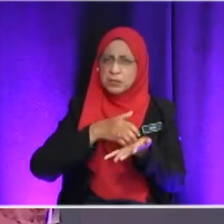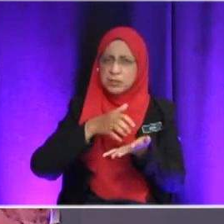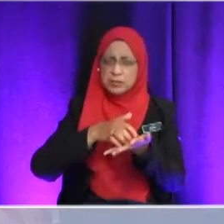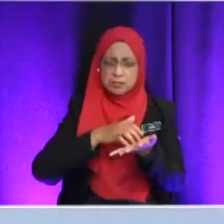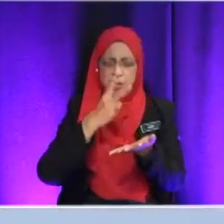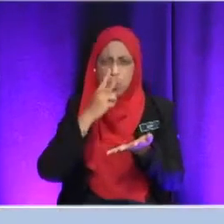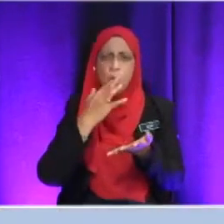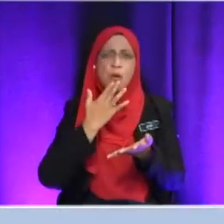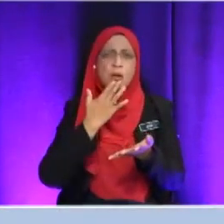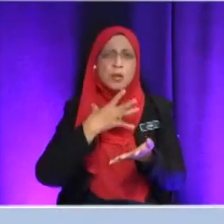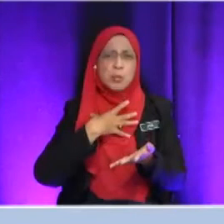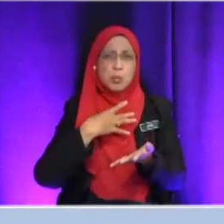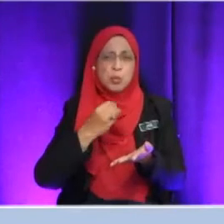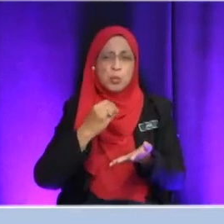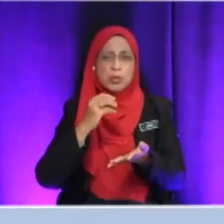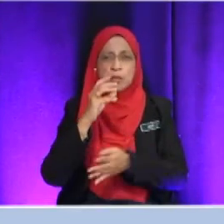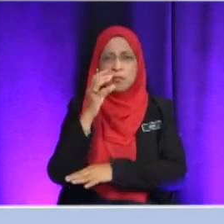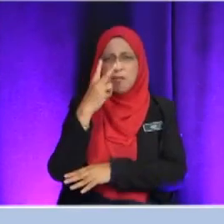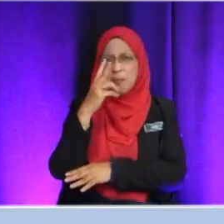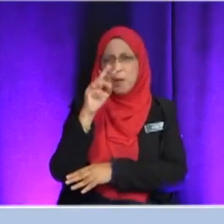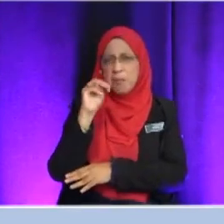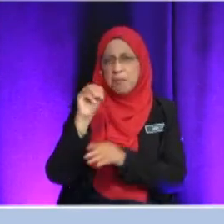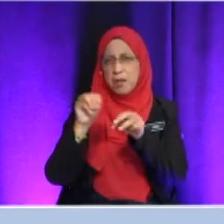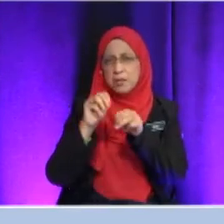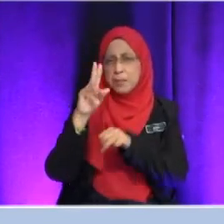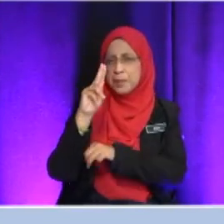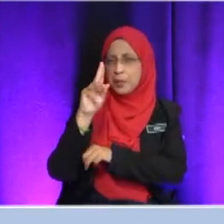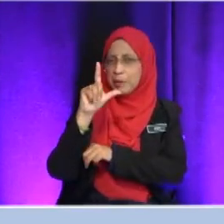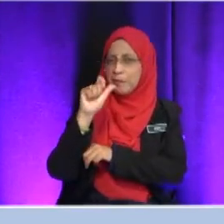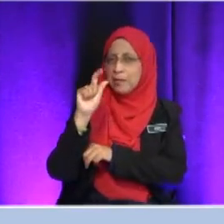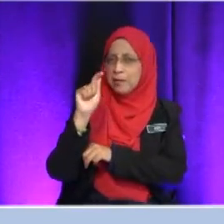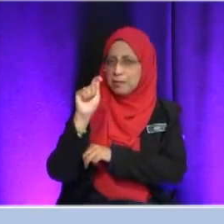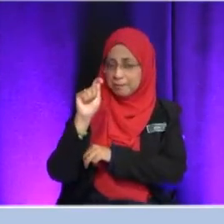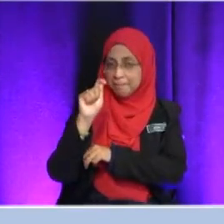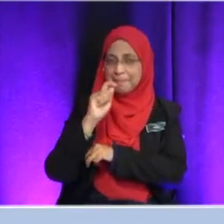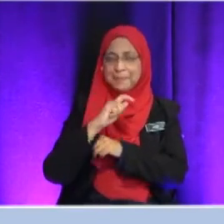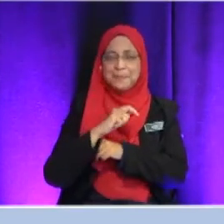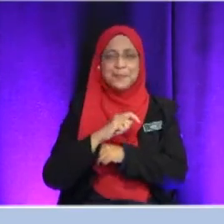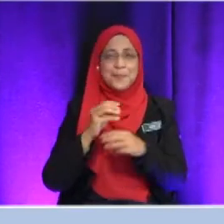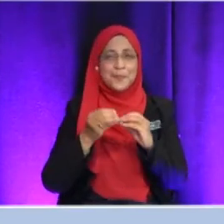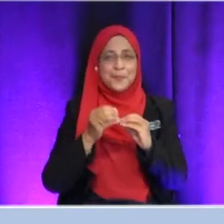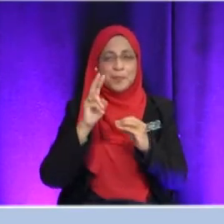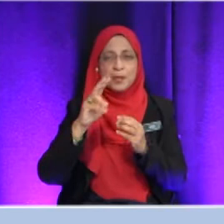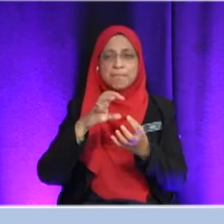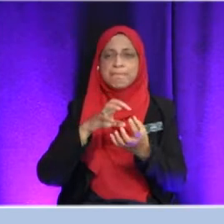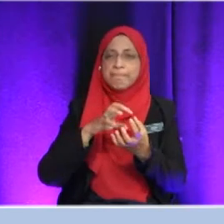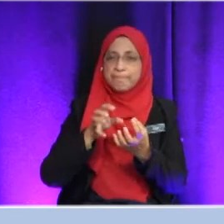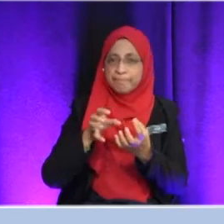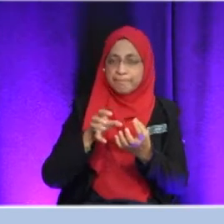susah Najwa Mungkin dia selama Simpan ke kita kena asingkan Oke nomor dua serosa